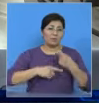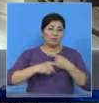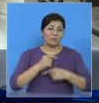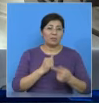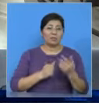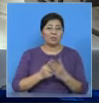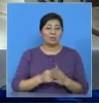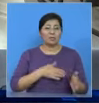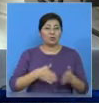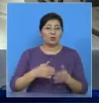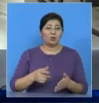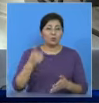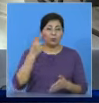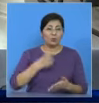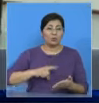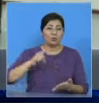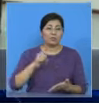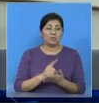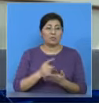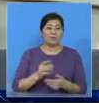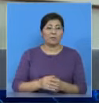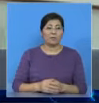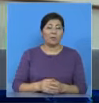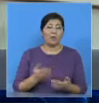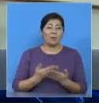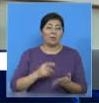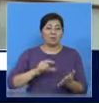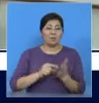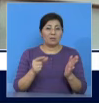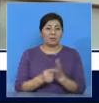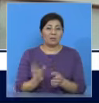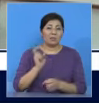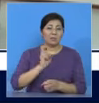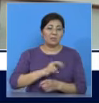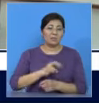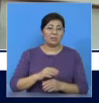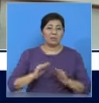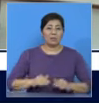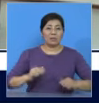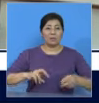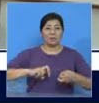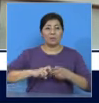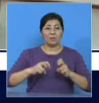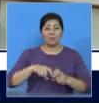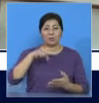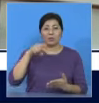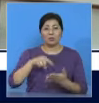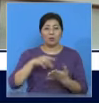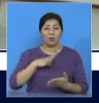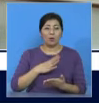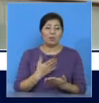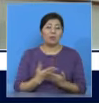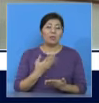ісін толық білуі тиіс деген ұстанымда. Кейбір кластарға келген кезде балдарға проблемалық өздеріне сұрақ қоямын, сен тегін кім